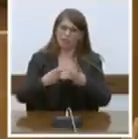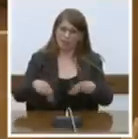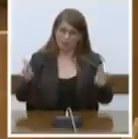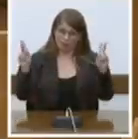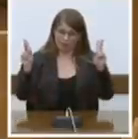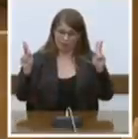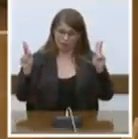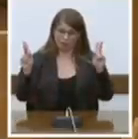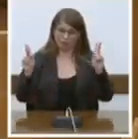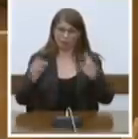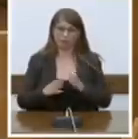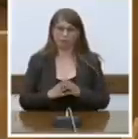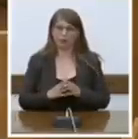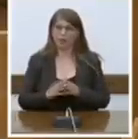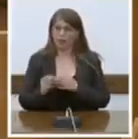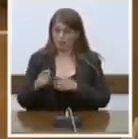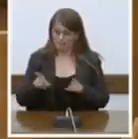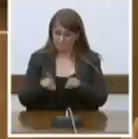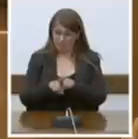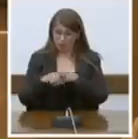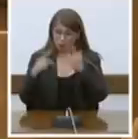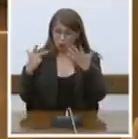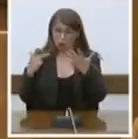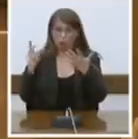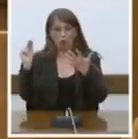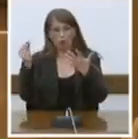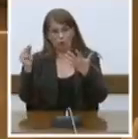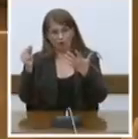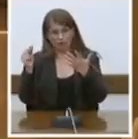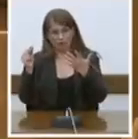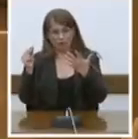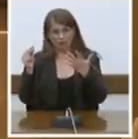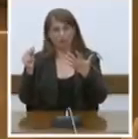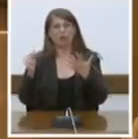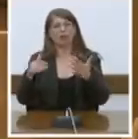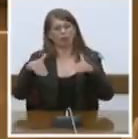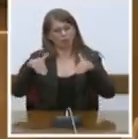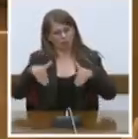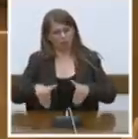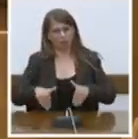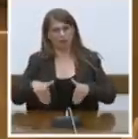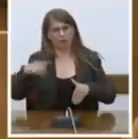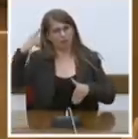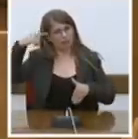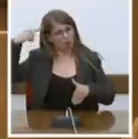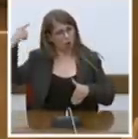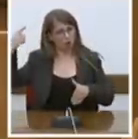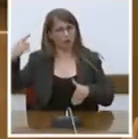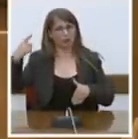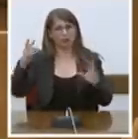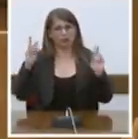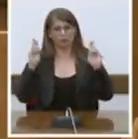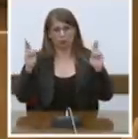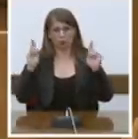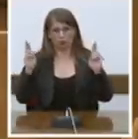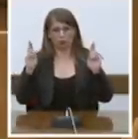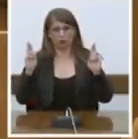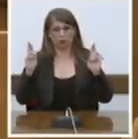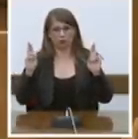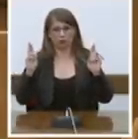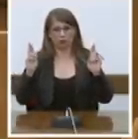με τους 8 βουλευτές της θα υπηρετήσει τα όνειρα, τις προσδοκίες,